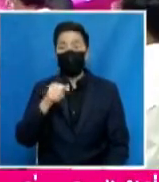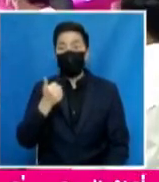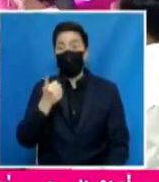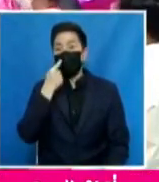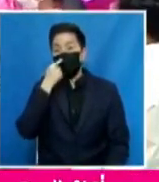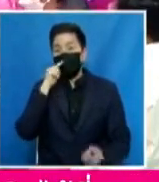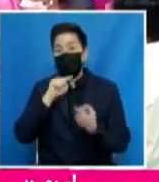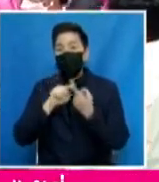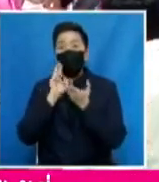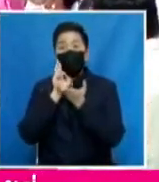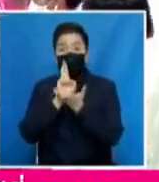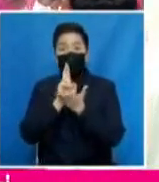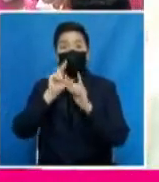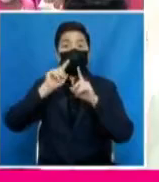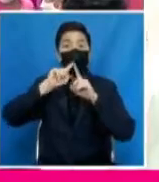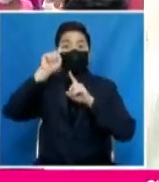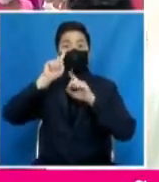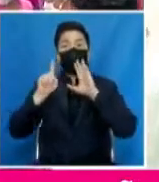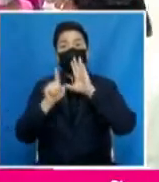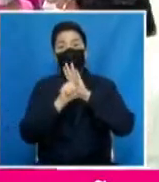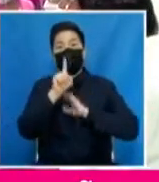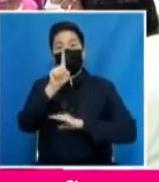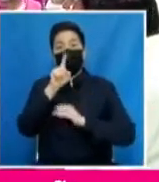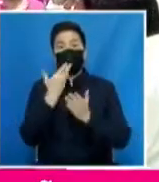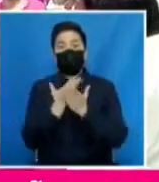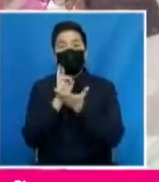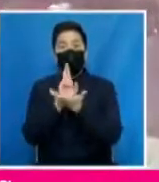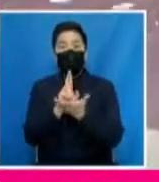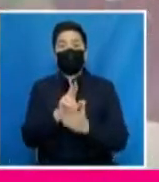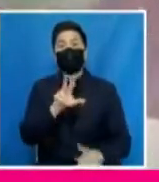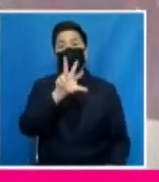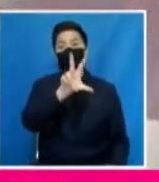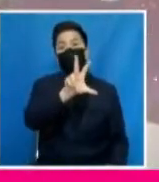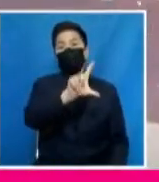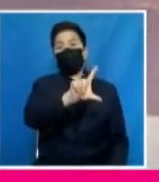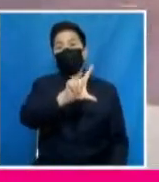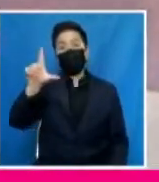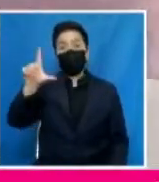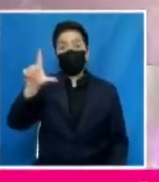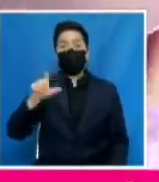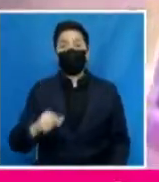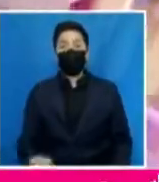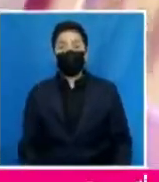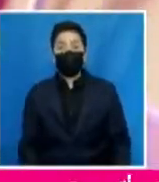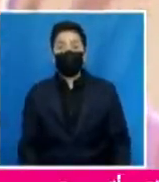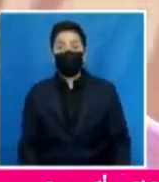การออกรางวัลอันดับที่1ออก1ครั้งเป็นเงิน3ล้านบาท